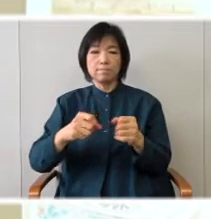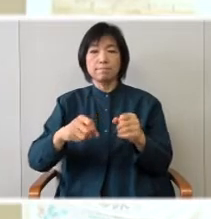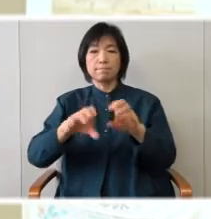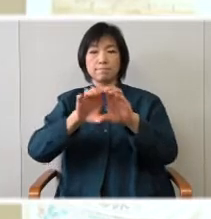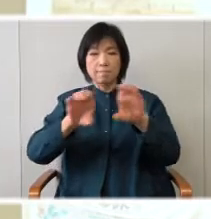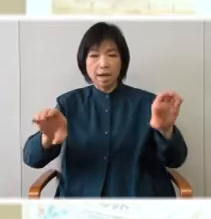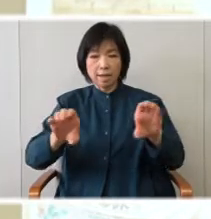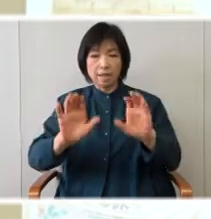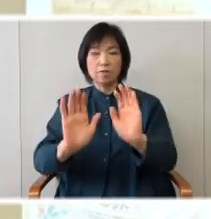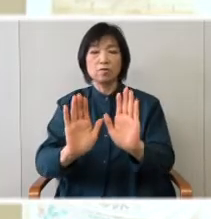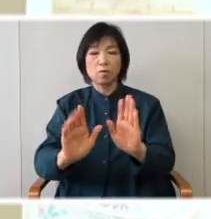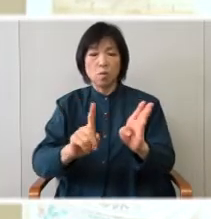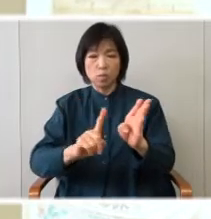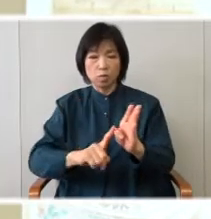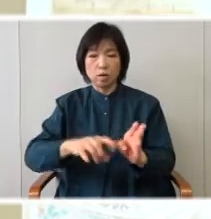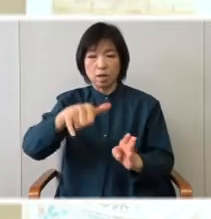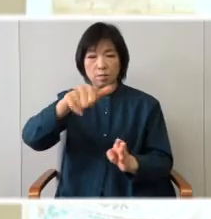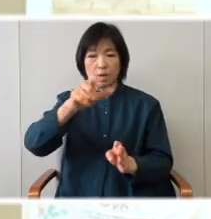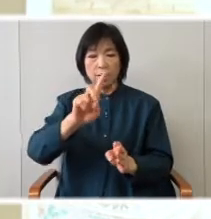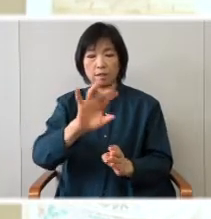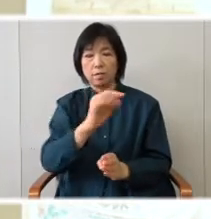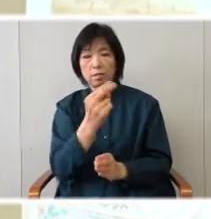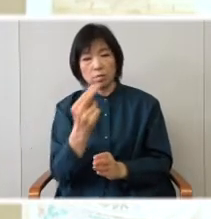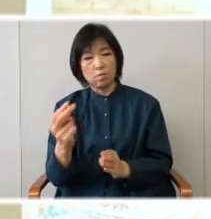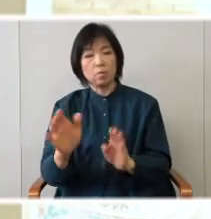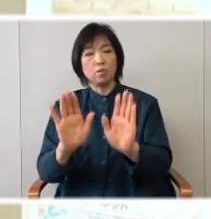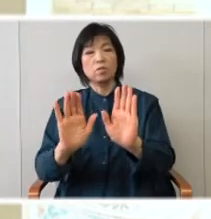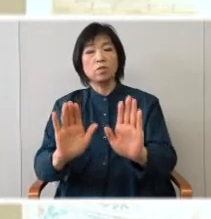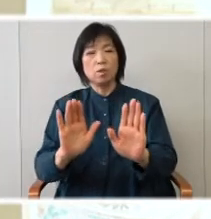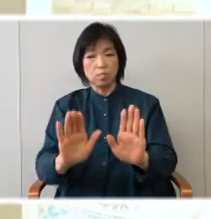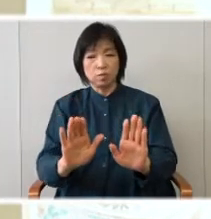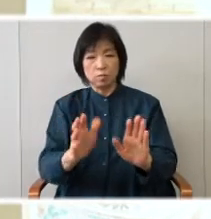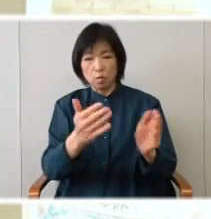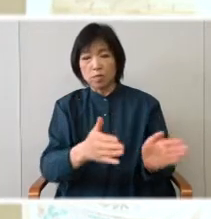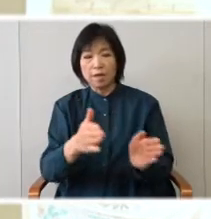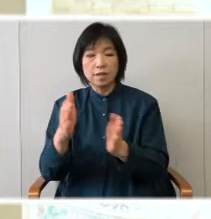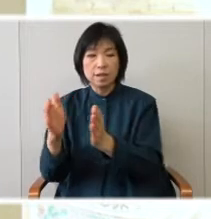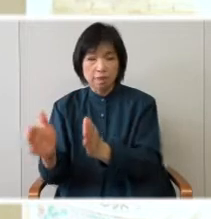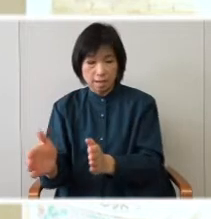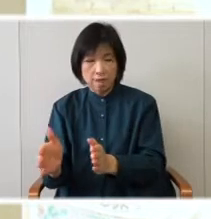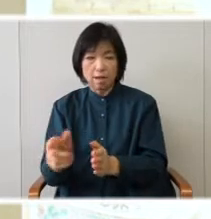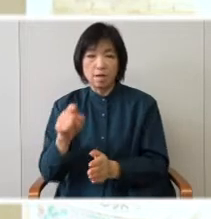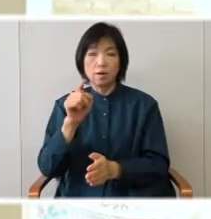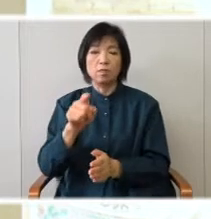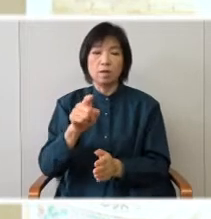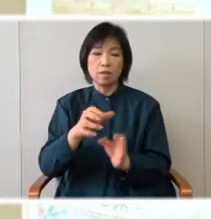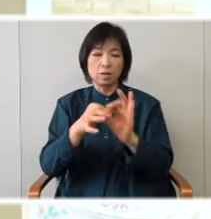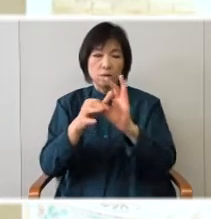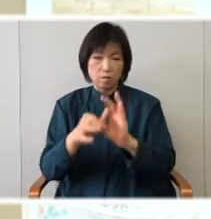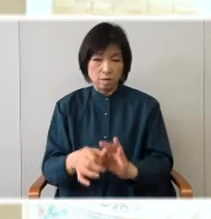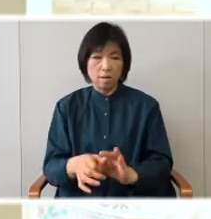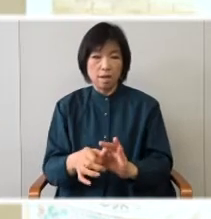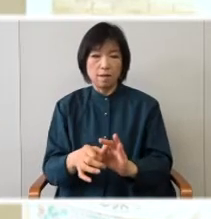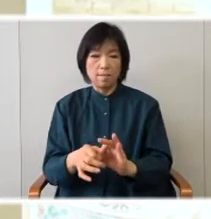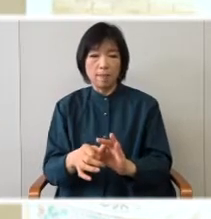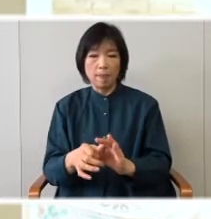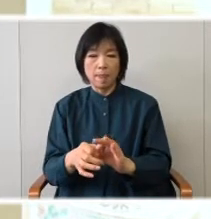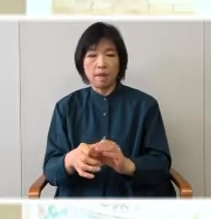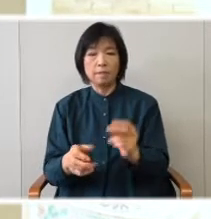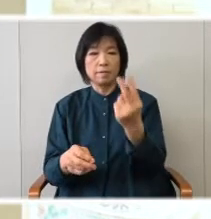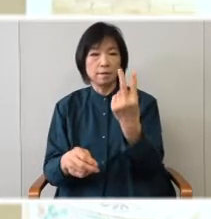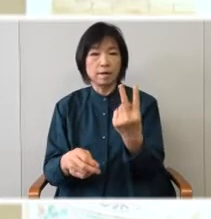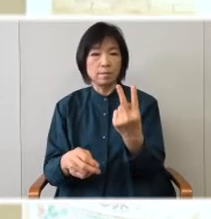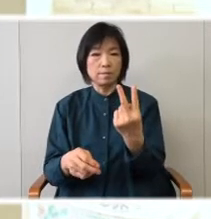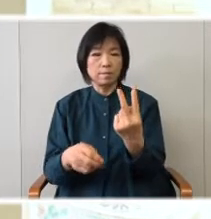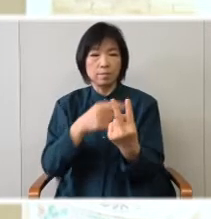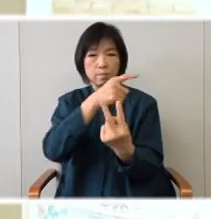ストーブ、ペレットストーブ、こうしたものを設置をして、こうしたものによって2分の1から3分の2の補助金